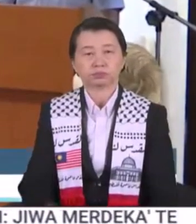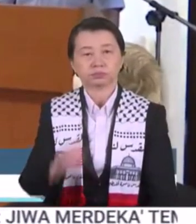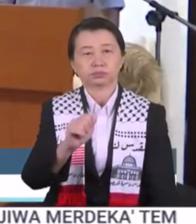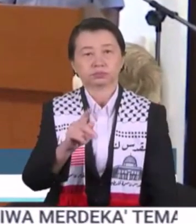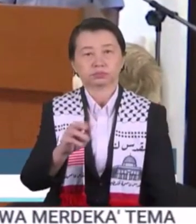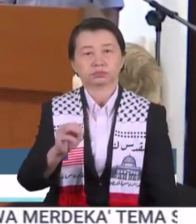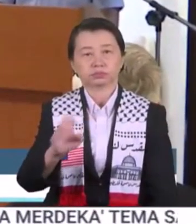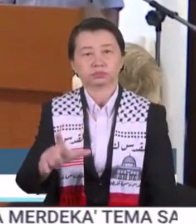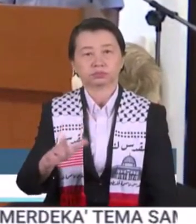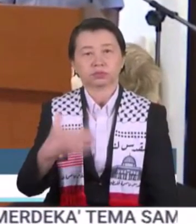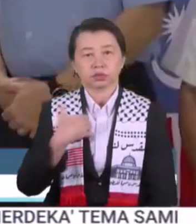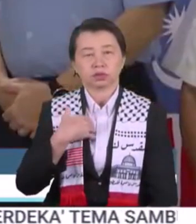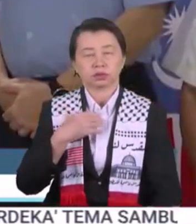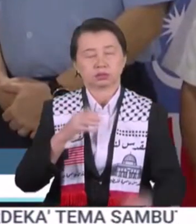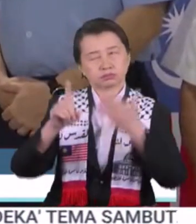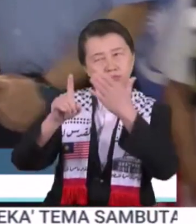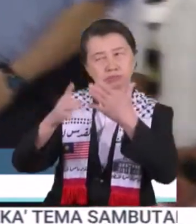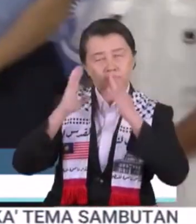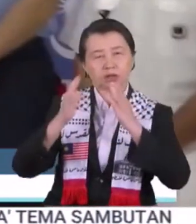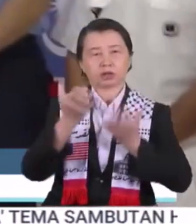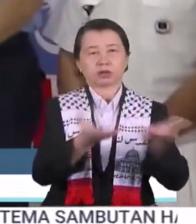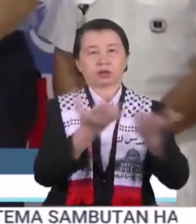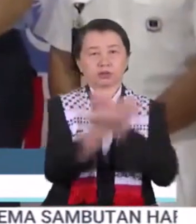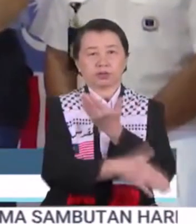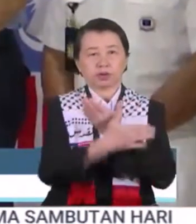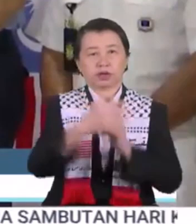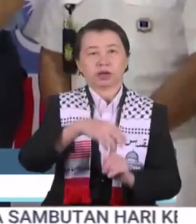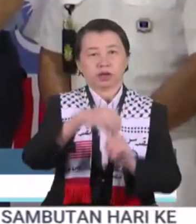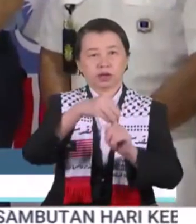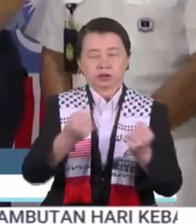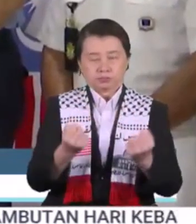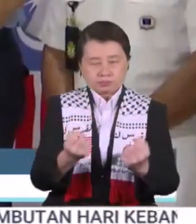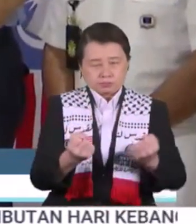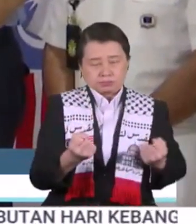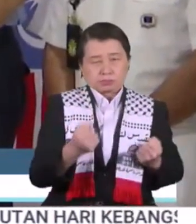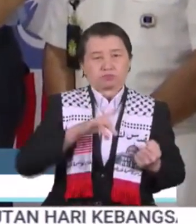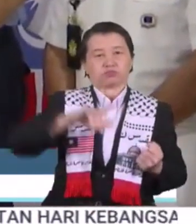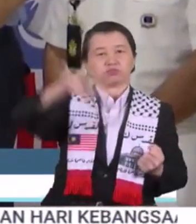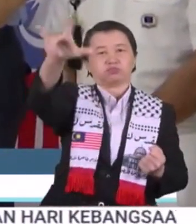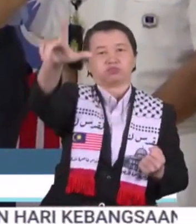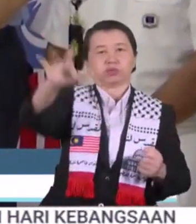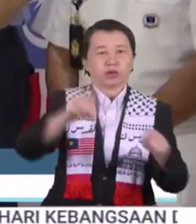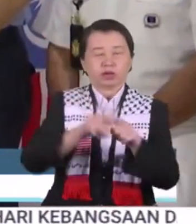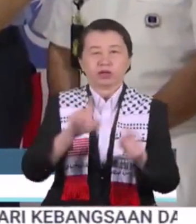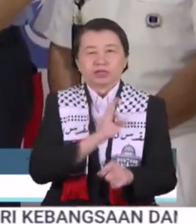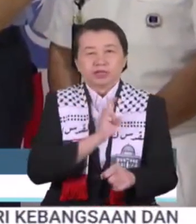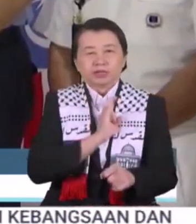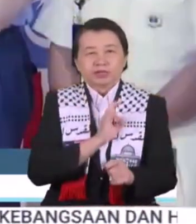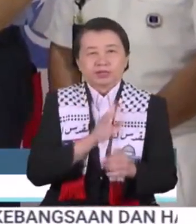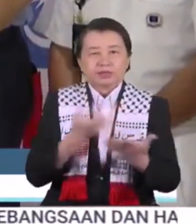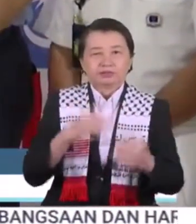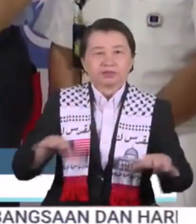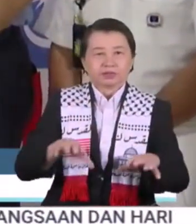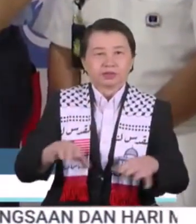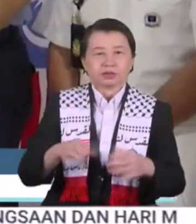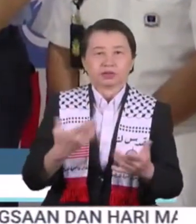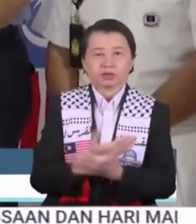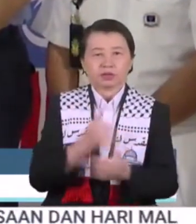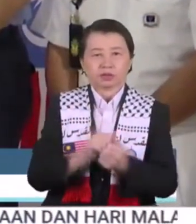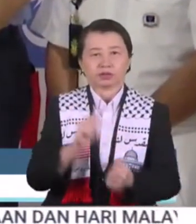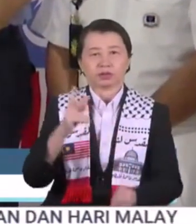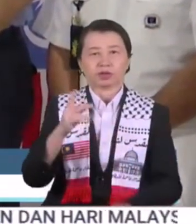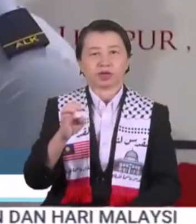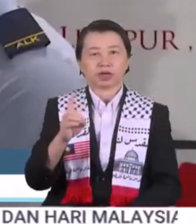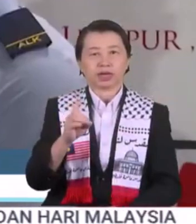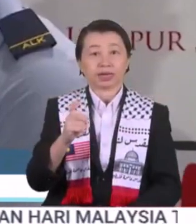Akmal yang mempunyai impian besar untuk berkhidmat kepada negara khususnya sebagai juruterbang jet pejuang begitu teruja untuk memulakan perjalanan baru sebagai kadet